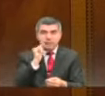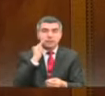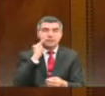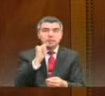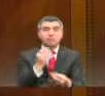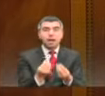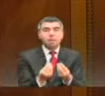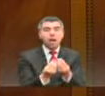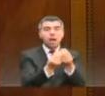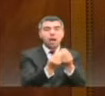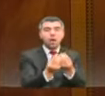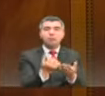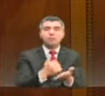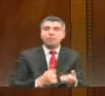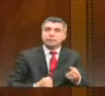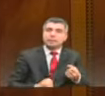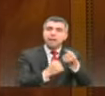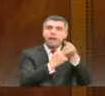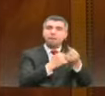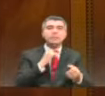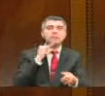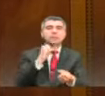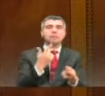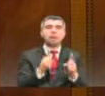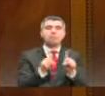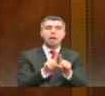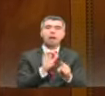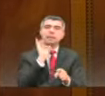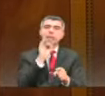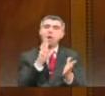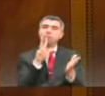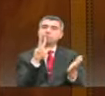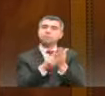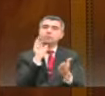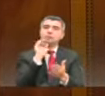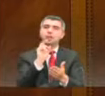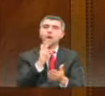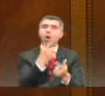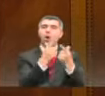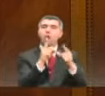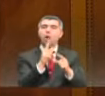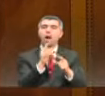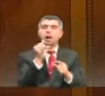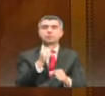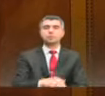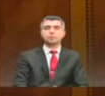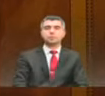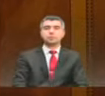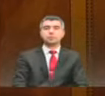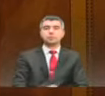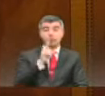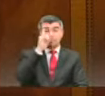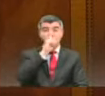المقدسيين والحفاظ على هوية القدس الشريف وعلى طابعه الروحي والحضاري والديمغرافي. ستعمل